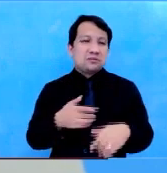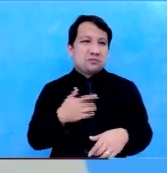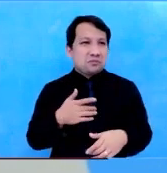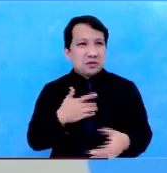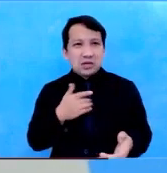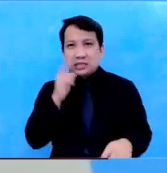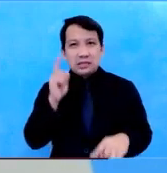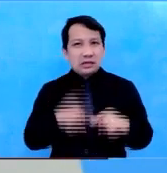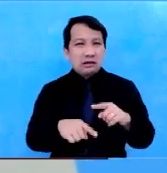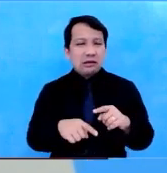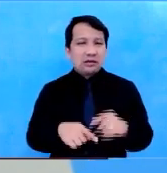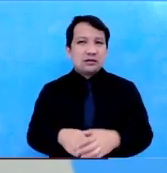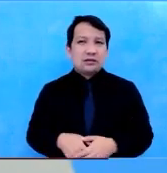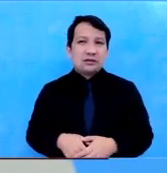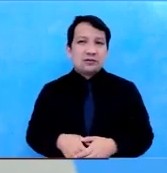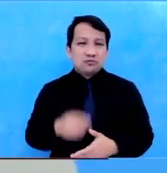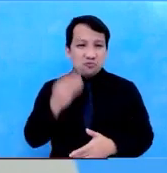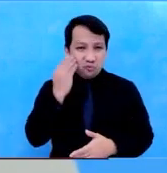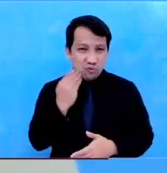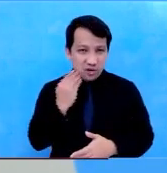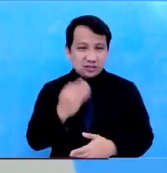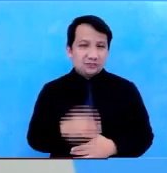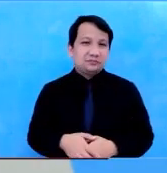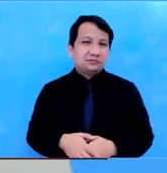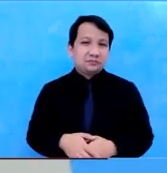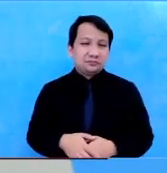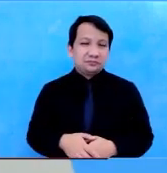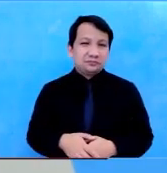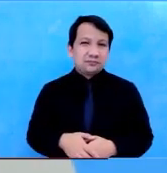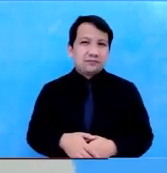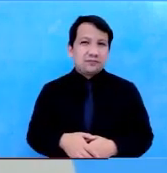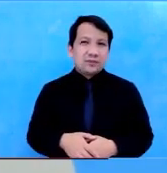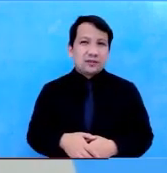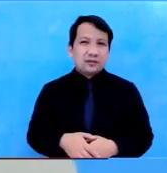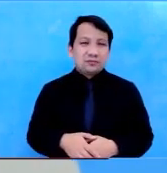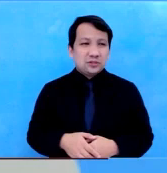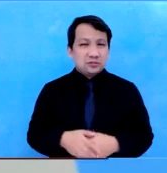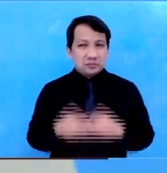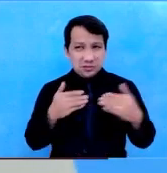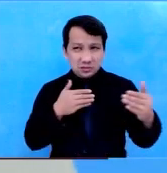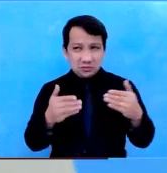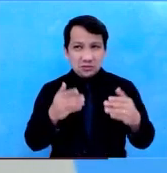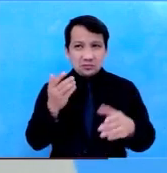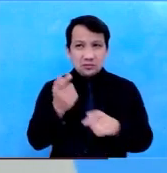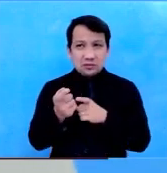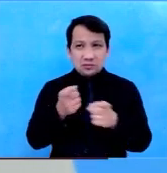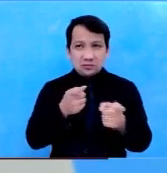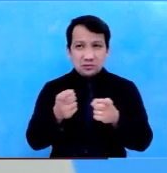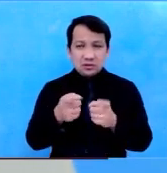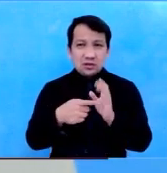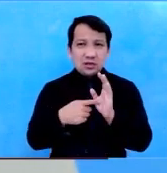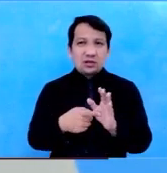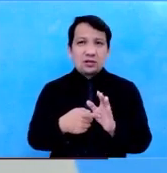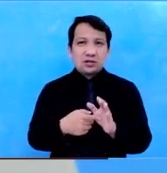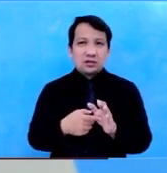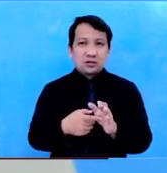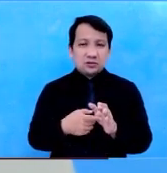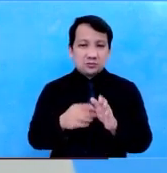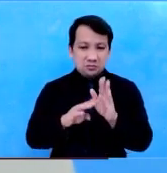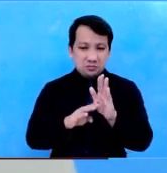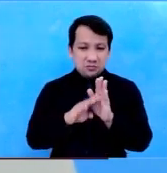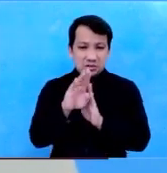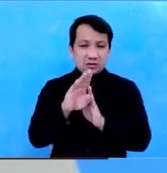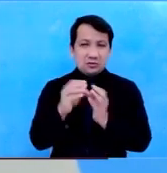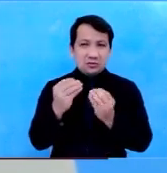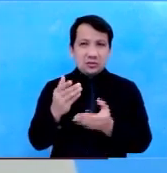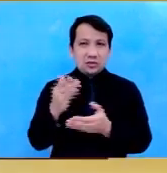hindi ito enough, no, para sabayan at pigilan ang exodus ng mga